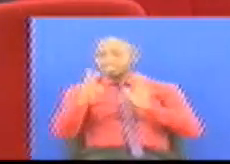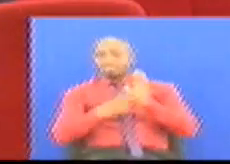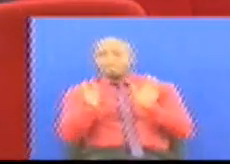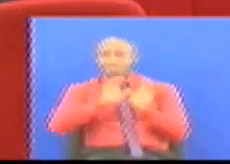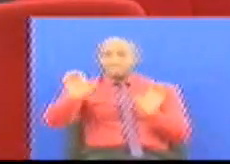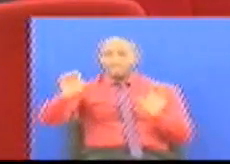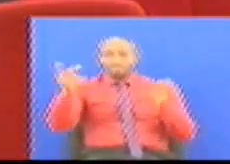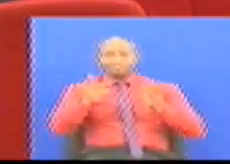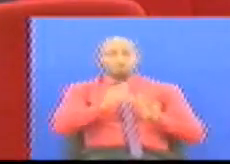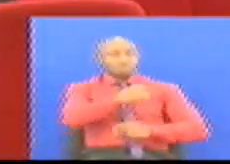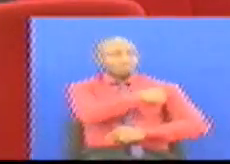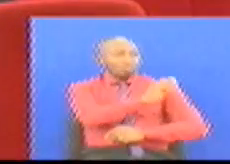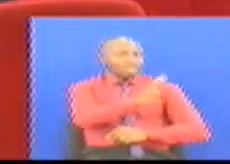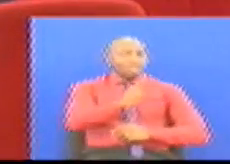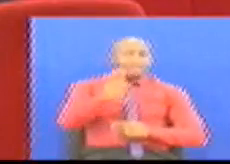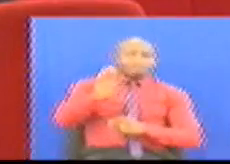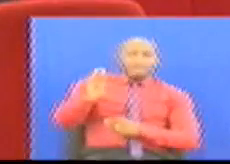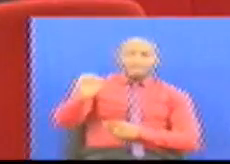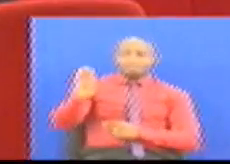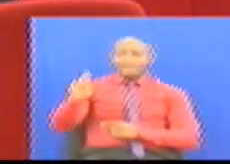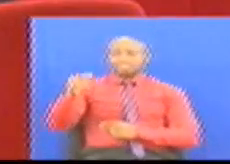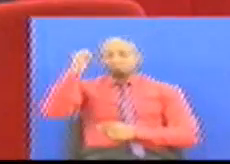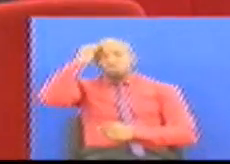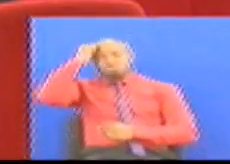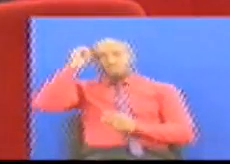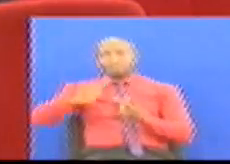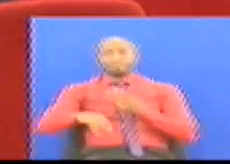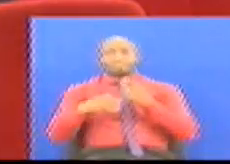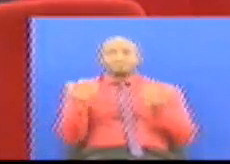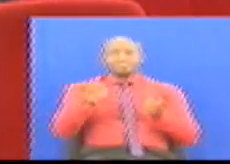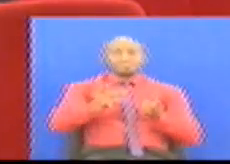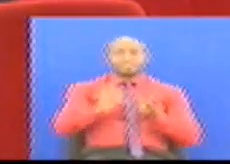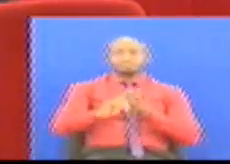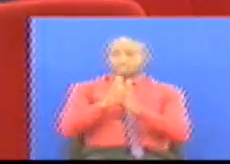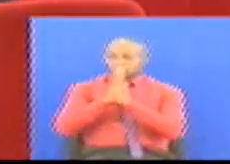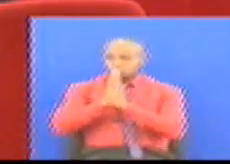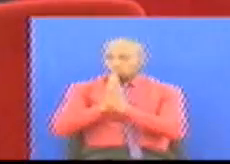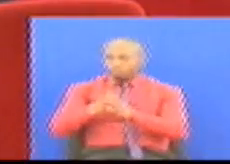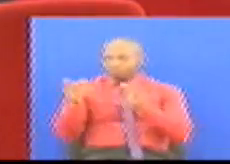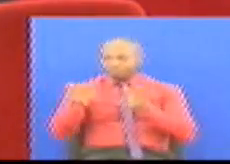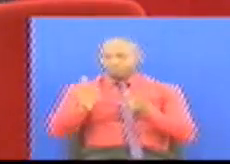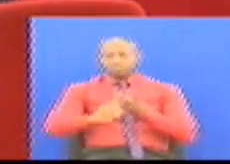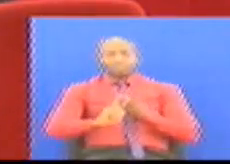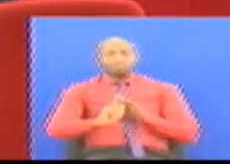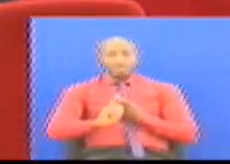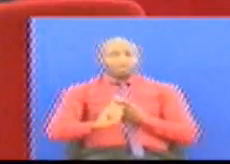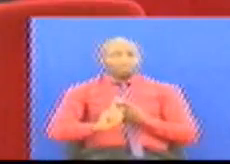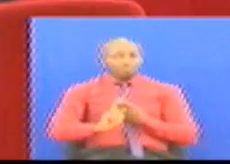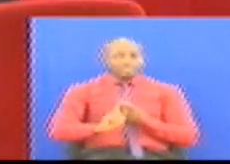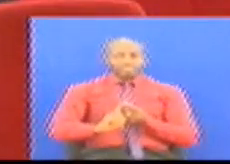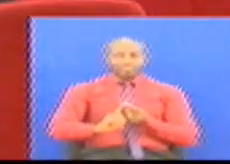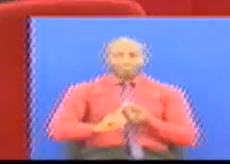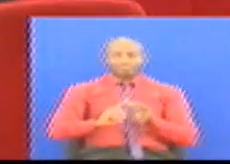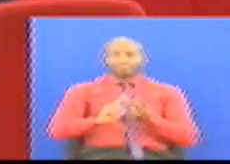ya wilaya Babati Mrara mmekumbuka, ni kushukuru Mheshimiwa Waziri. Lakini nishukuru kwa namna ya pekee Mheshimiwa Waziri kutuingiza